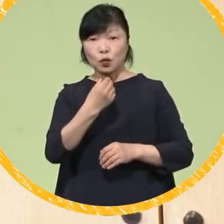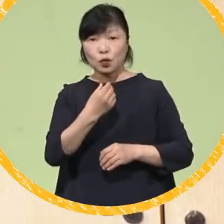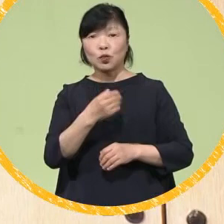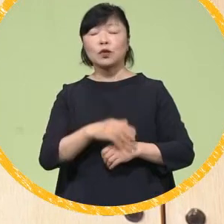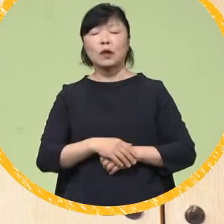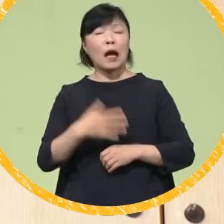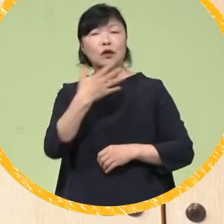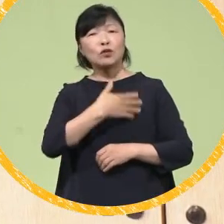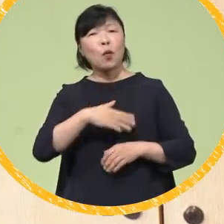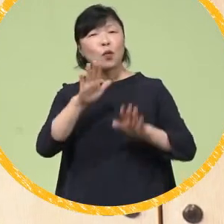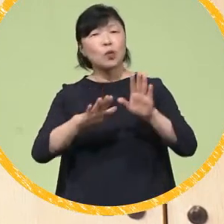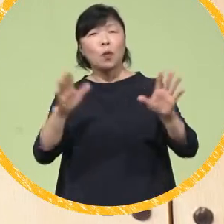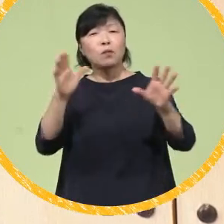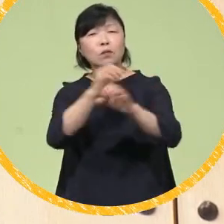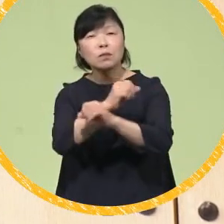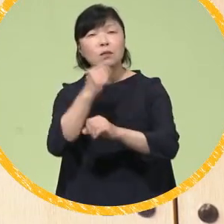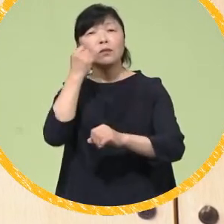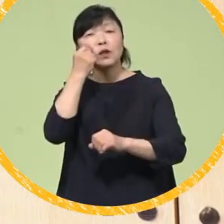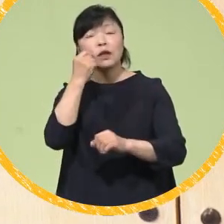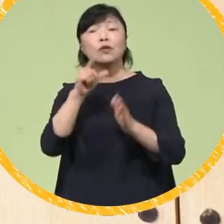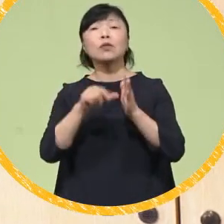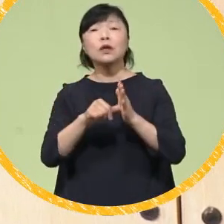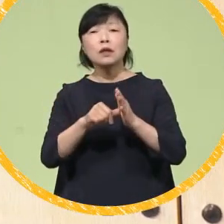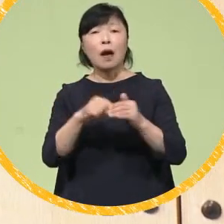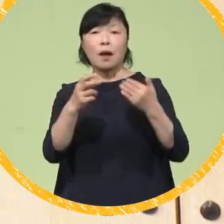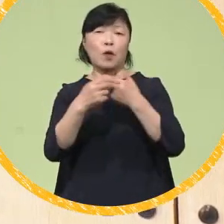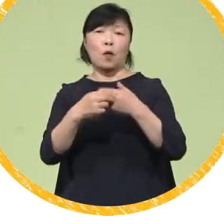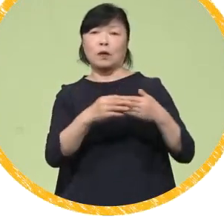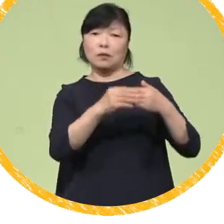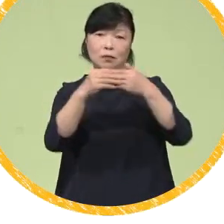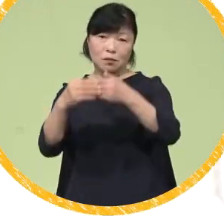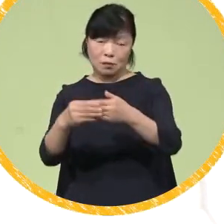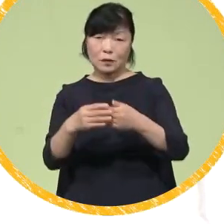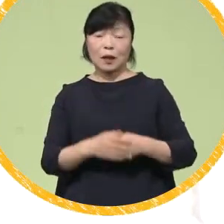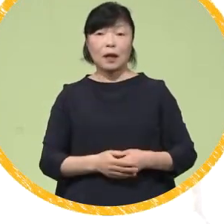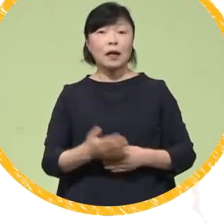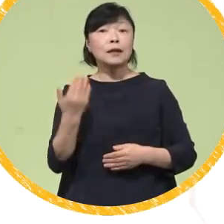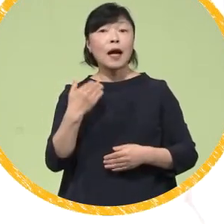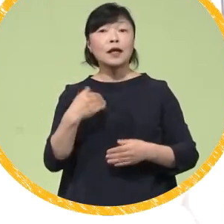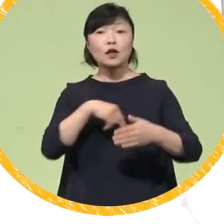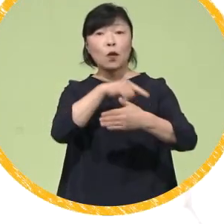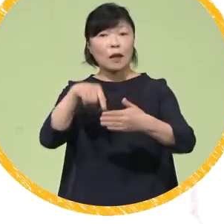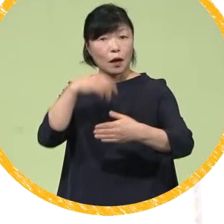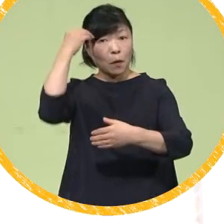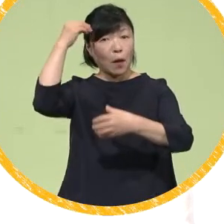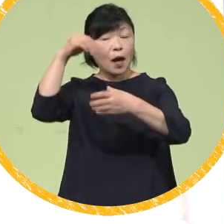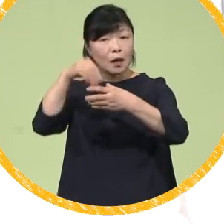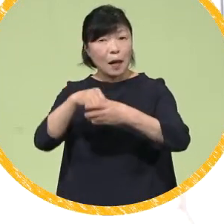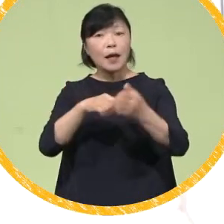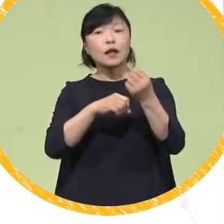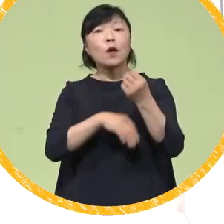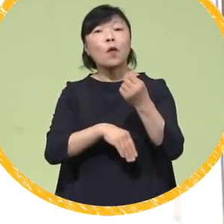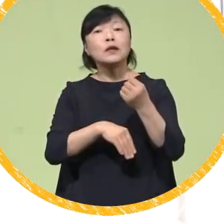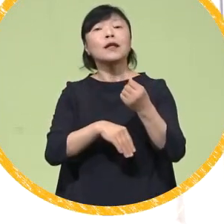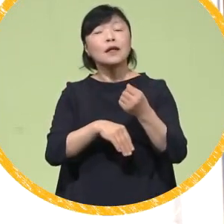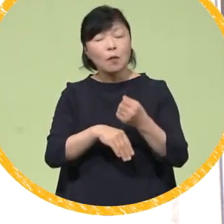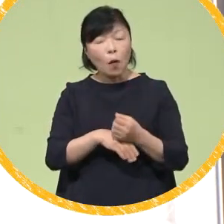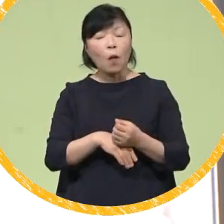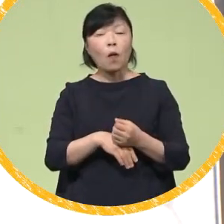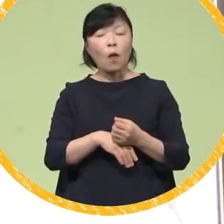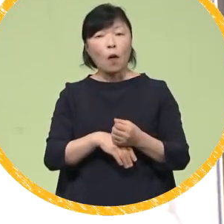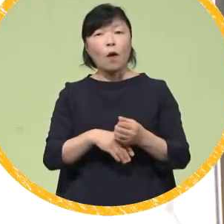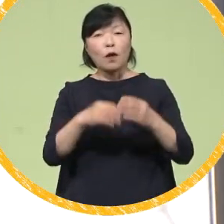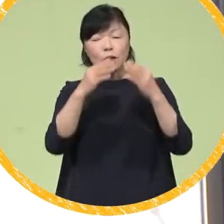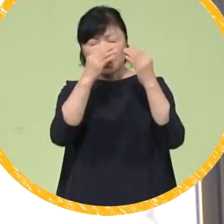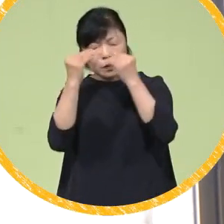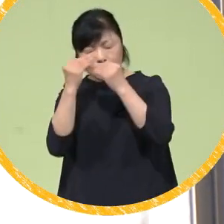でも症状が改善しない場合は病院を受診しましょう。 先ほどの内容を踏まえた上で基本的なところではありますが十